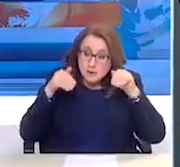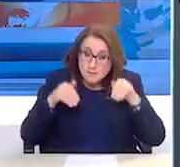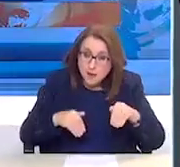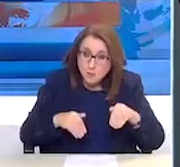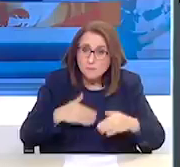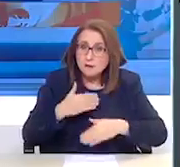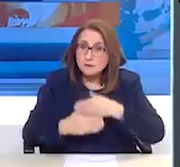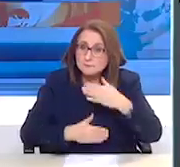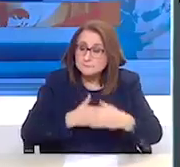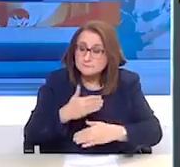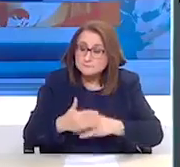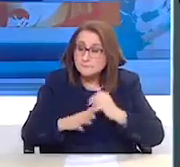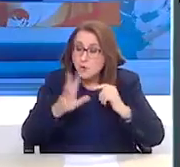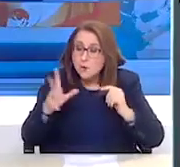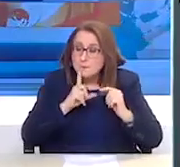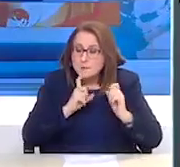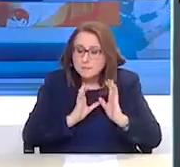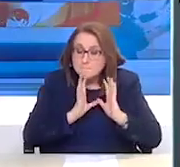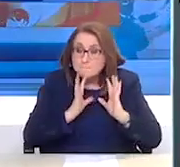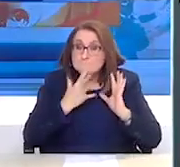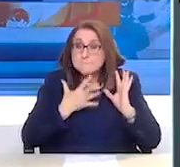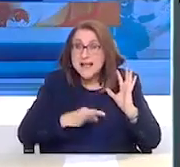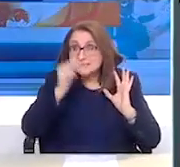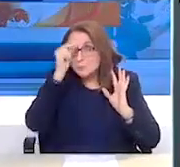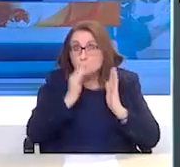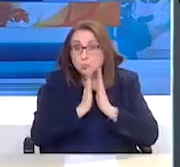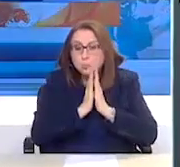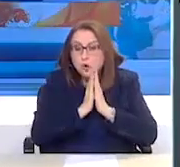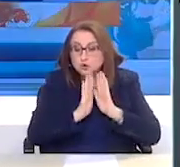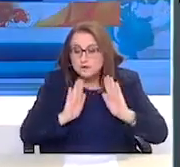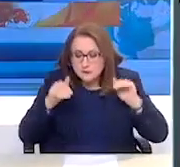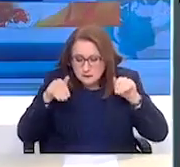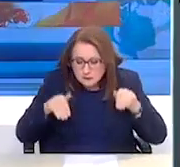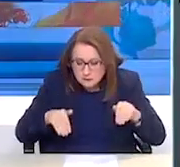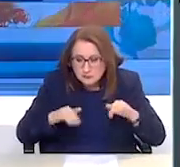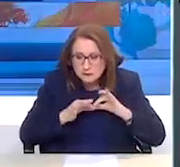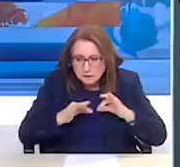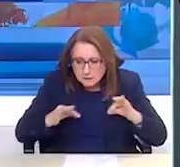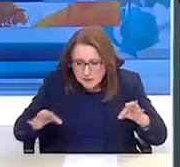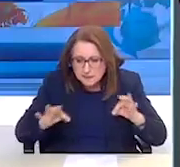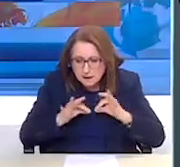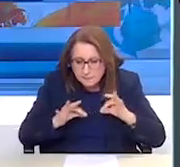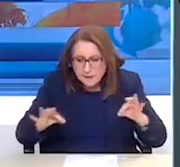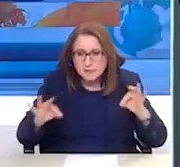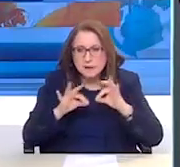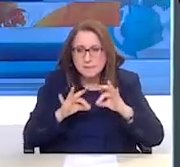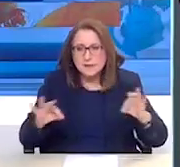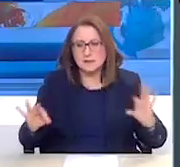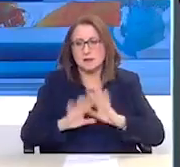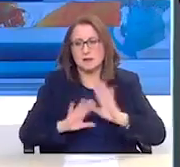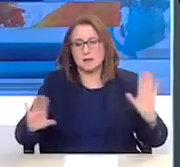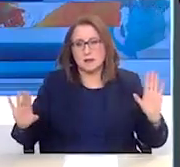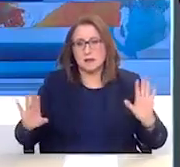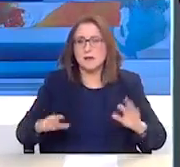με θρησκευτική ευλάβεια, καθυστερούμε και έχουμε μια βραδία αύξηση του ιού στη χώρα. Φυσικά όχι ανάλογη και αντίστοιχη με αυτό που